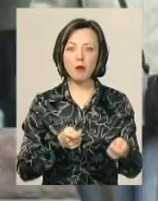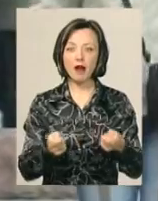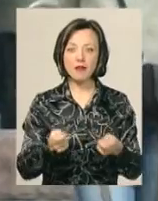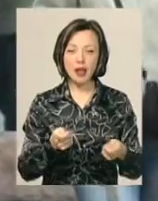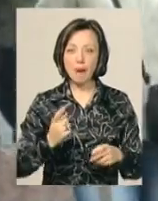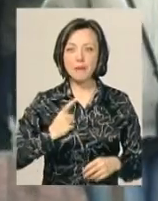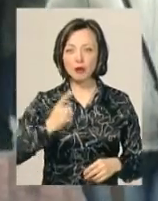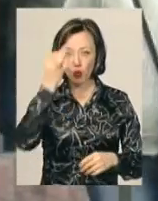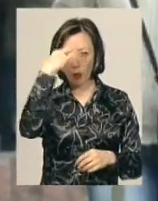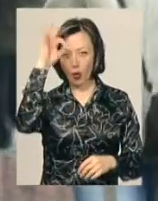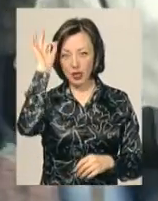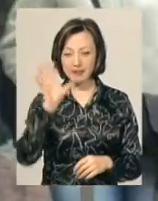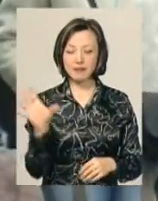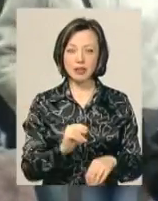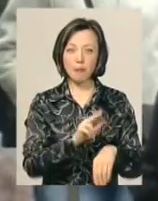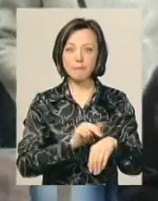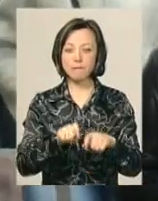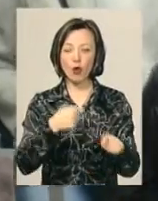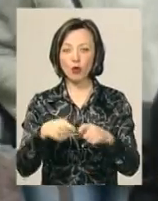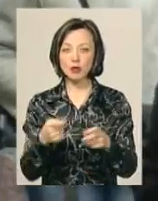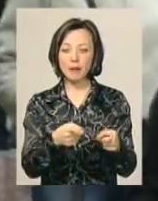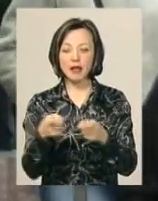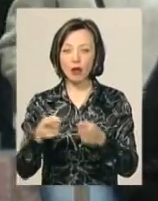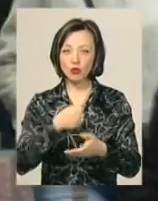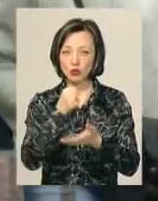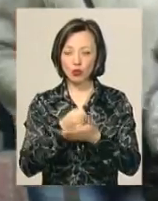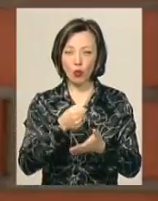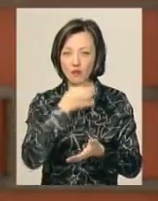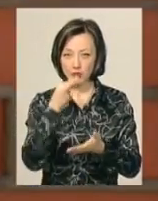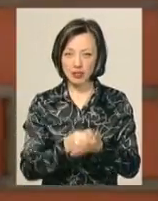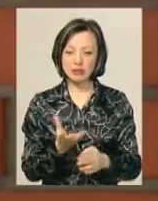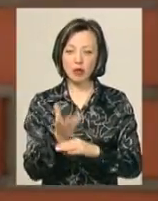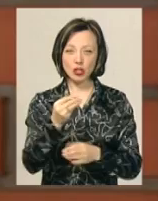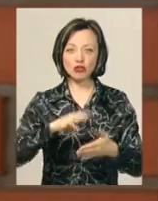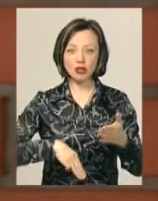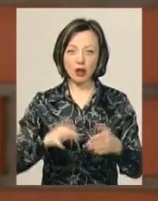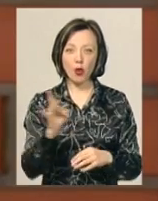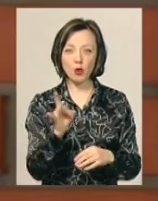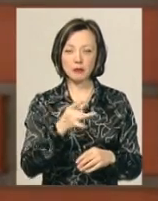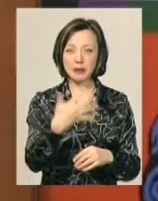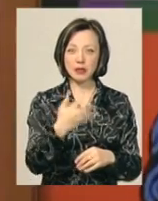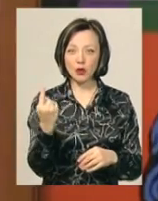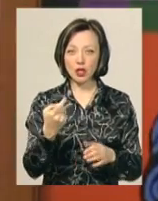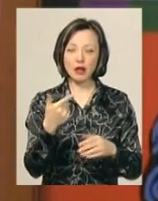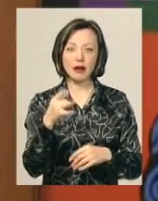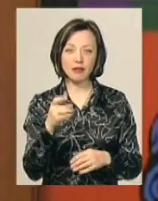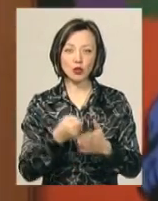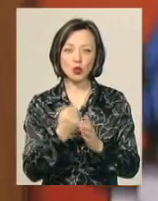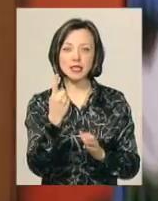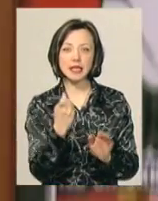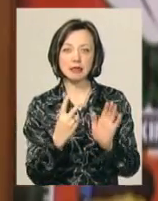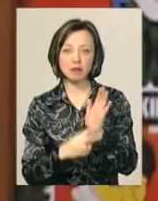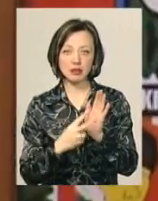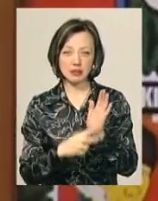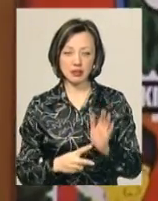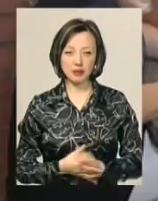поліції Роман Мартинюк. Усіх правопорушників притягнуто до відповідальності. Вони сплатили штраф у розмірі від 51 гривні до